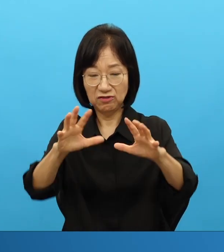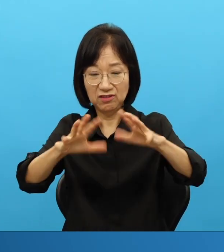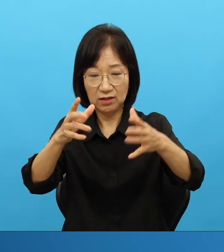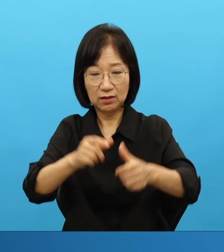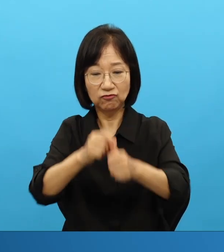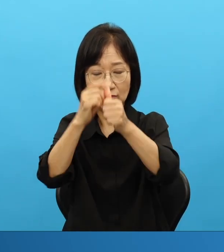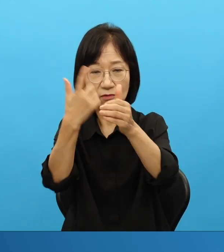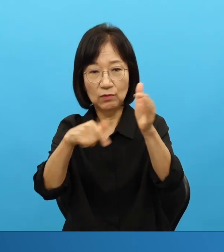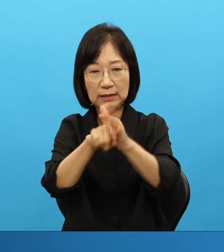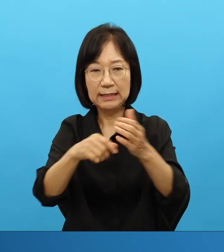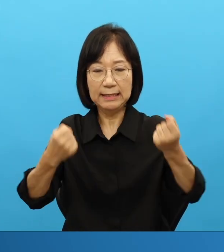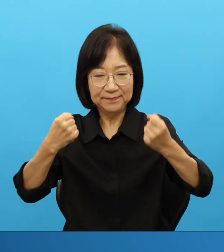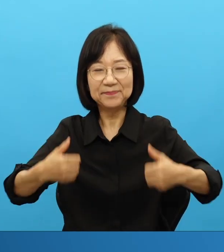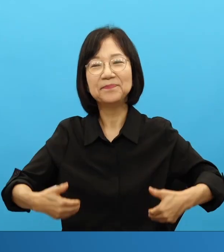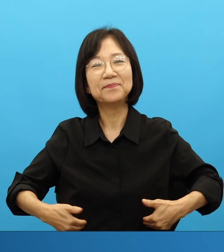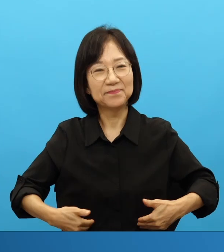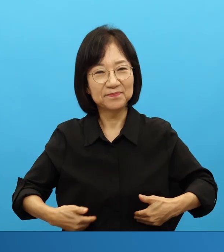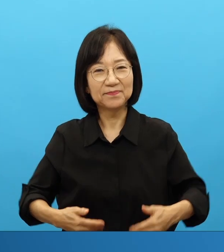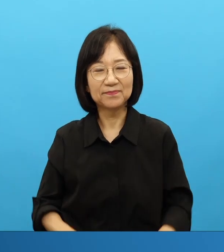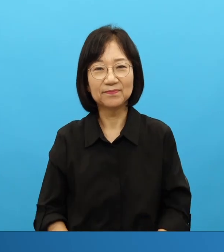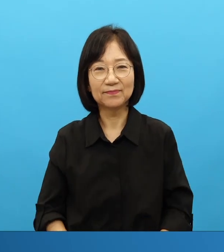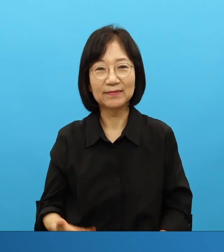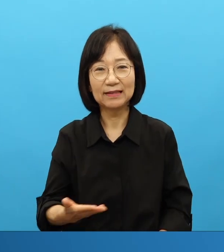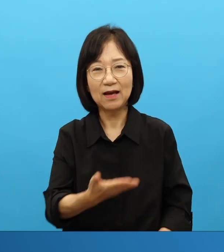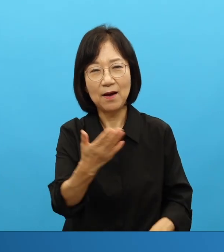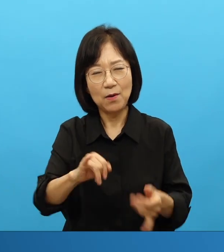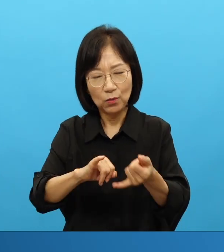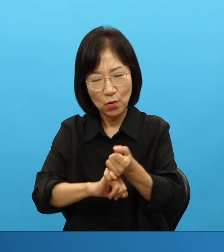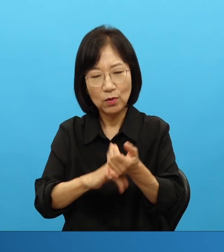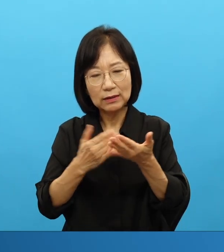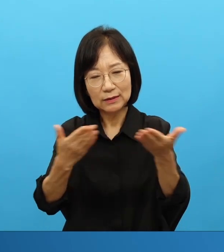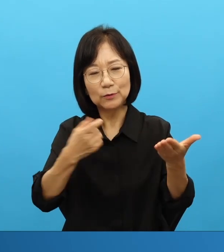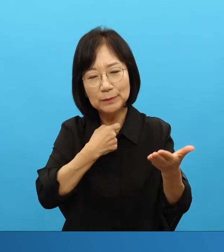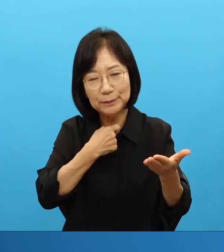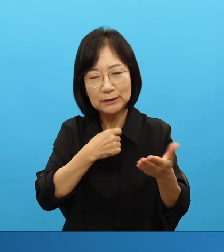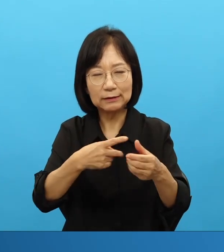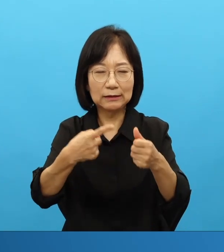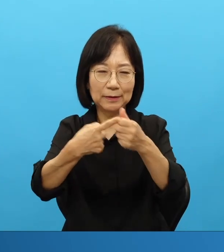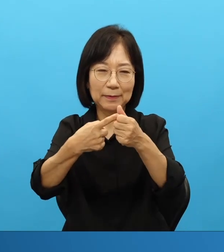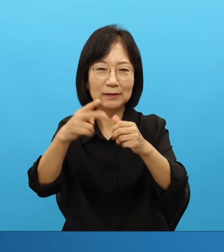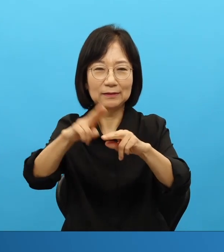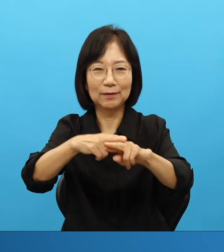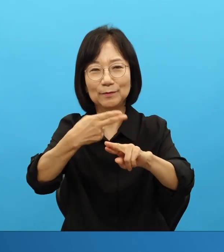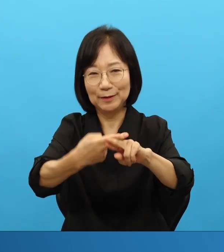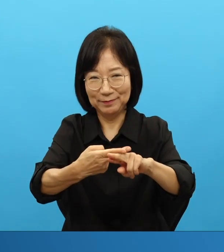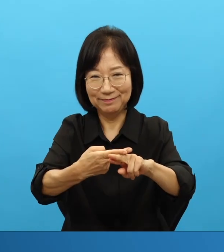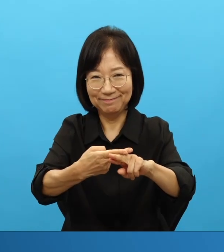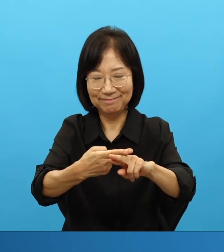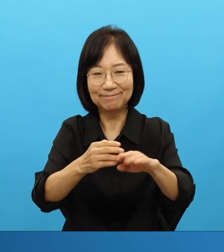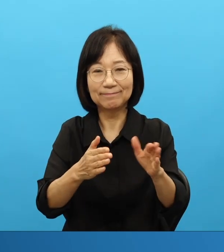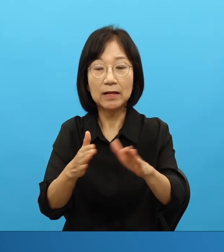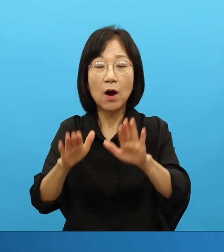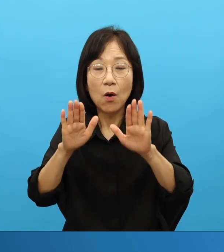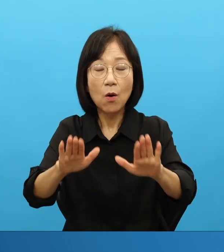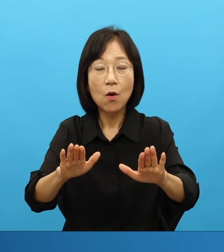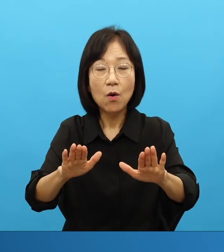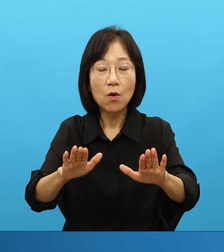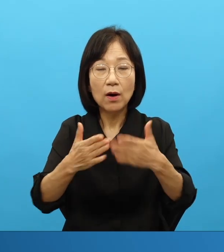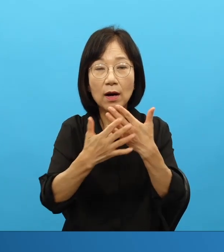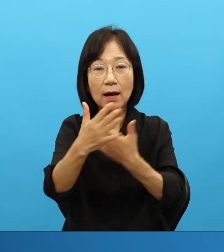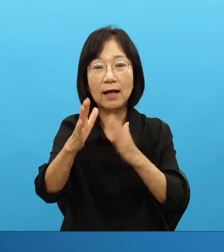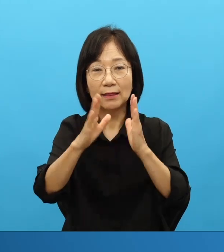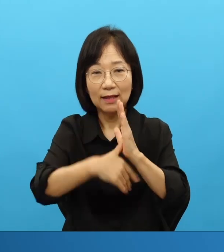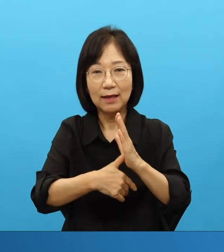여러분에게 꼭 드리고 싶은 첫 번째 선물입니다. 류광수 목사는 이번 대회를 통해 이